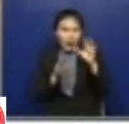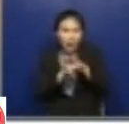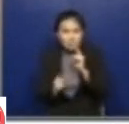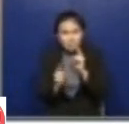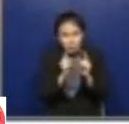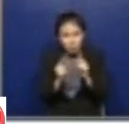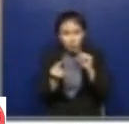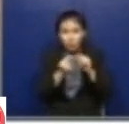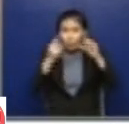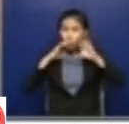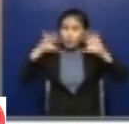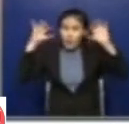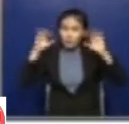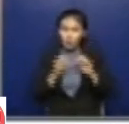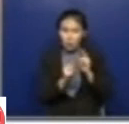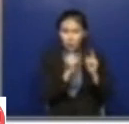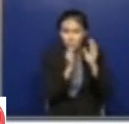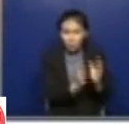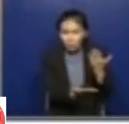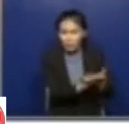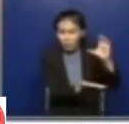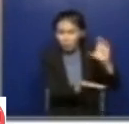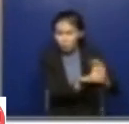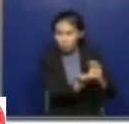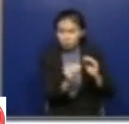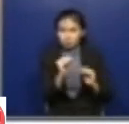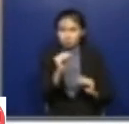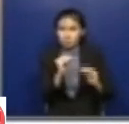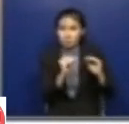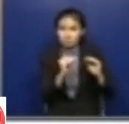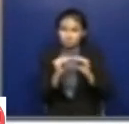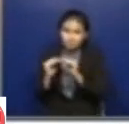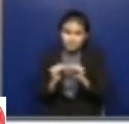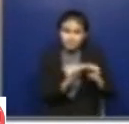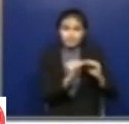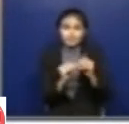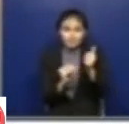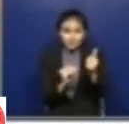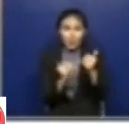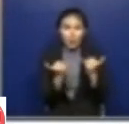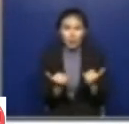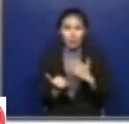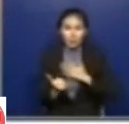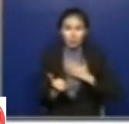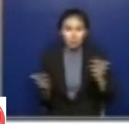รัฐและนายทุนอย่างเสมอภาคกันดังนั้นผมจึงขอสนับสนุนยัต